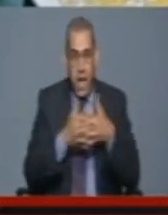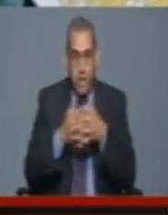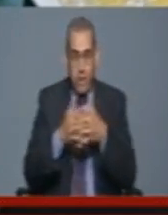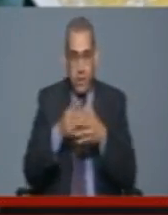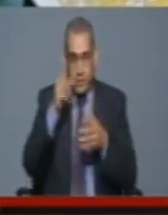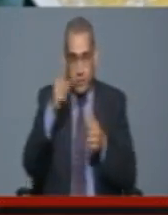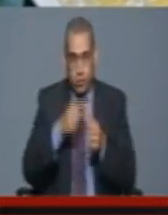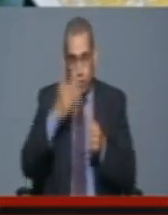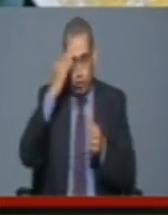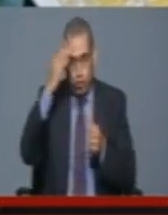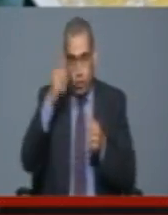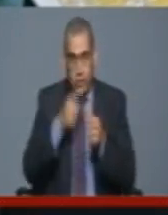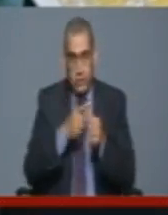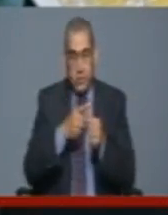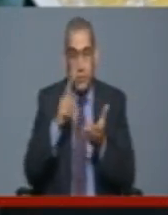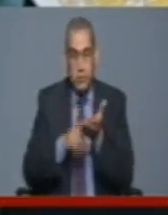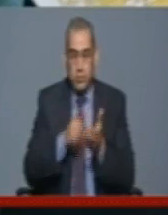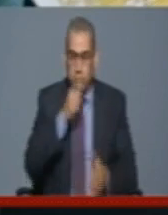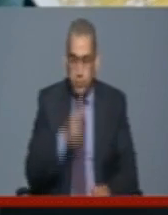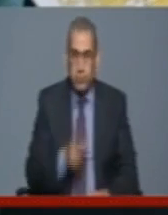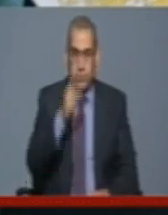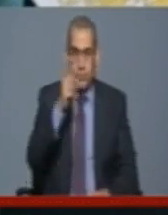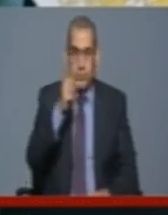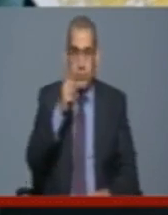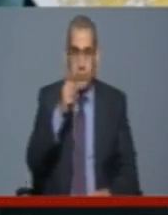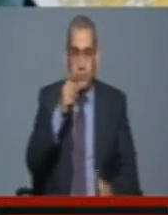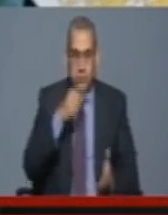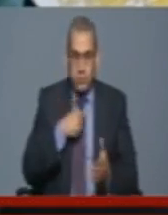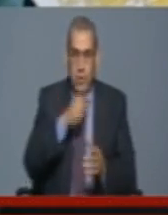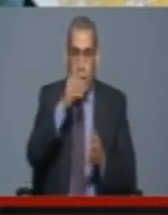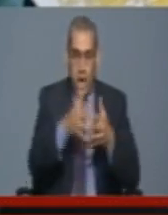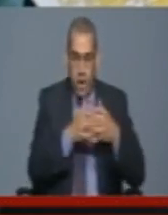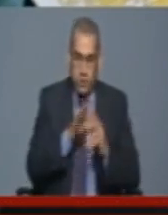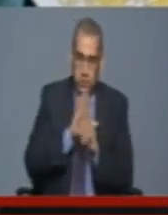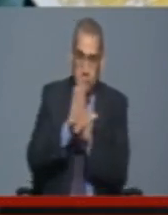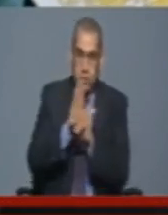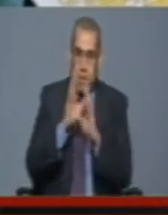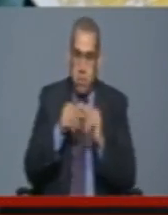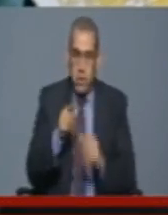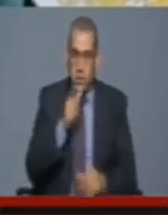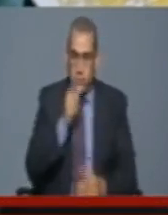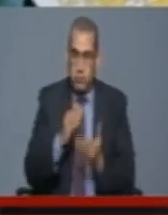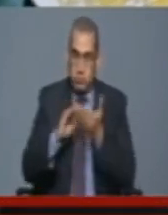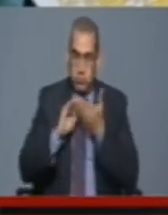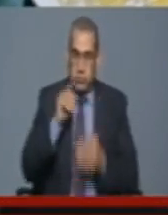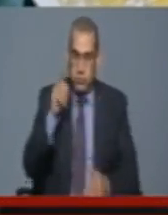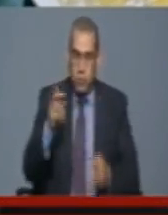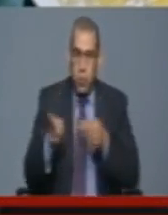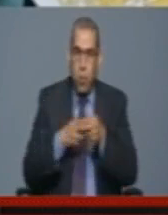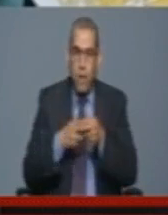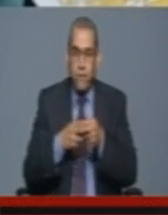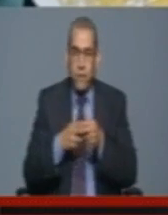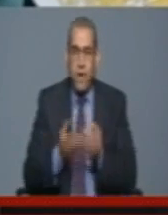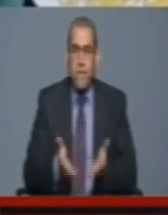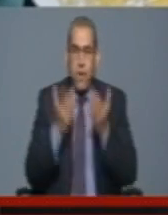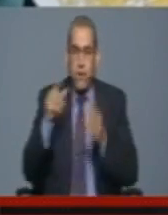الأمريكية التي أكدت على دعمها للموقف المصري ورفضها لأي